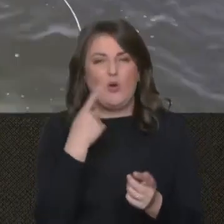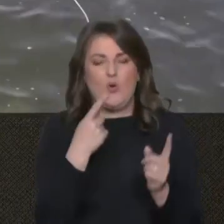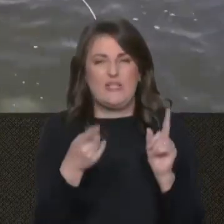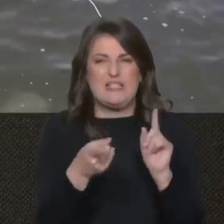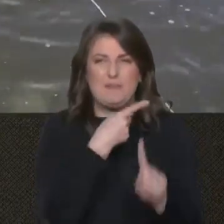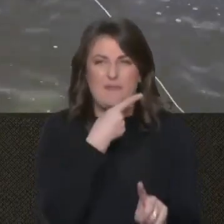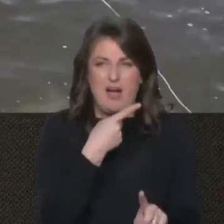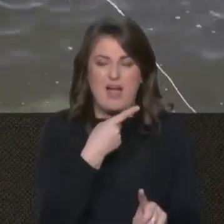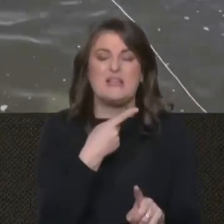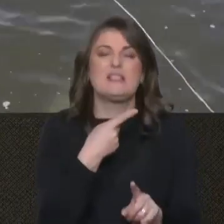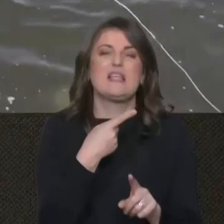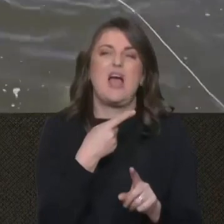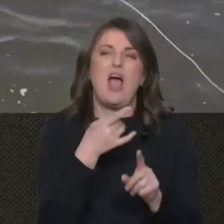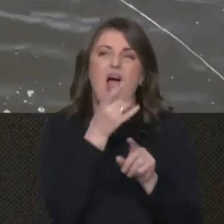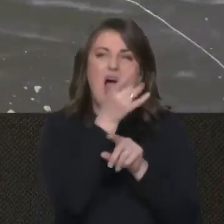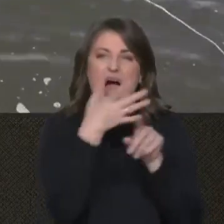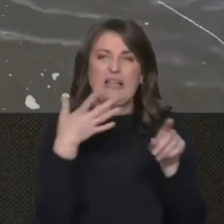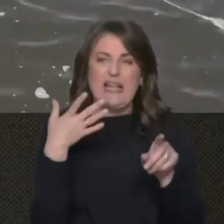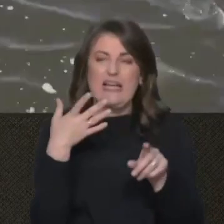збиваються артилерійським вогнем,